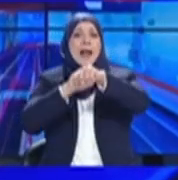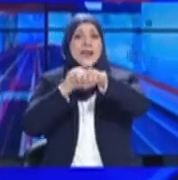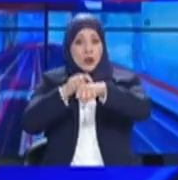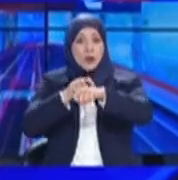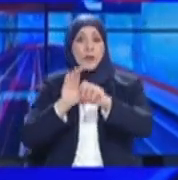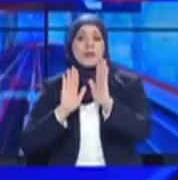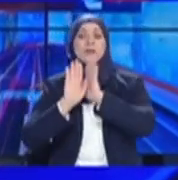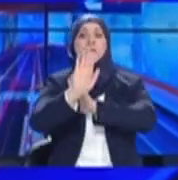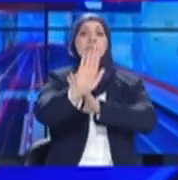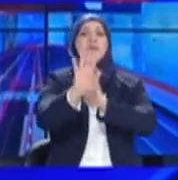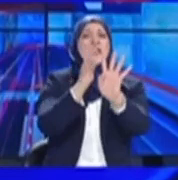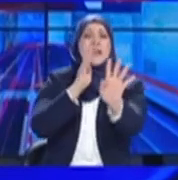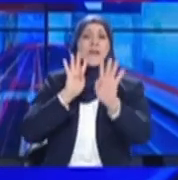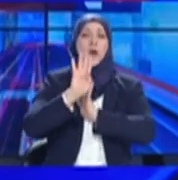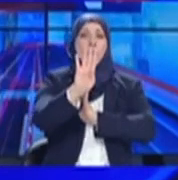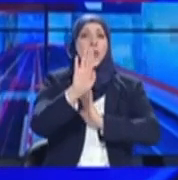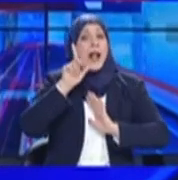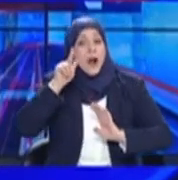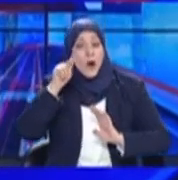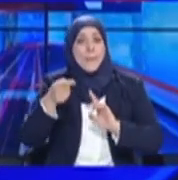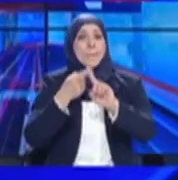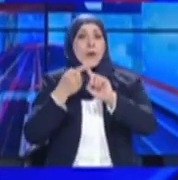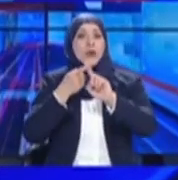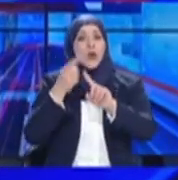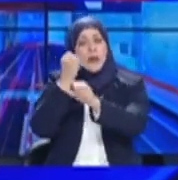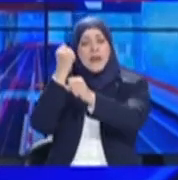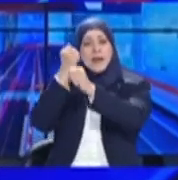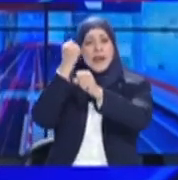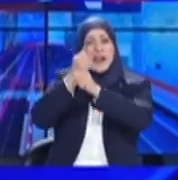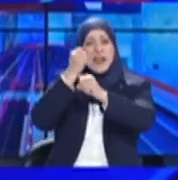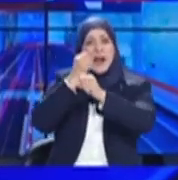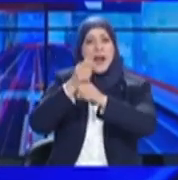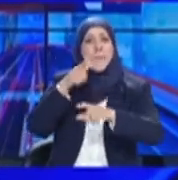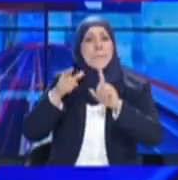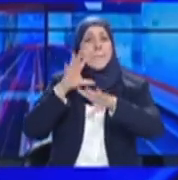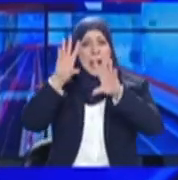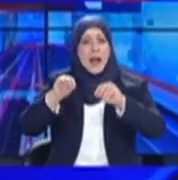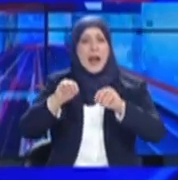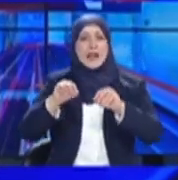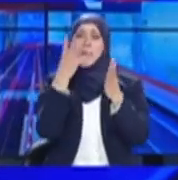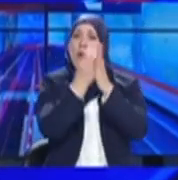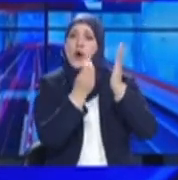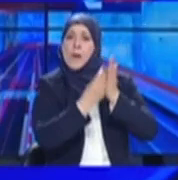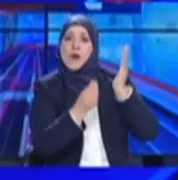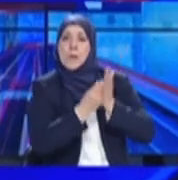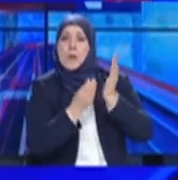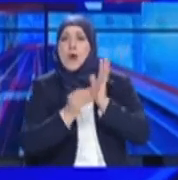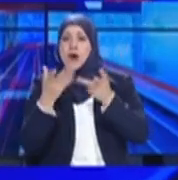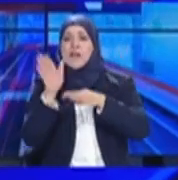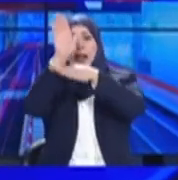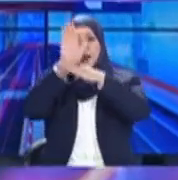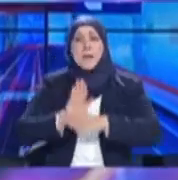وتعرفوا فيها في ظروف مهنيه صعبه في ظل النقص برئاسه فيه وسائل الوقايه